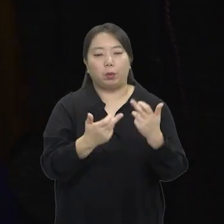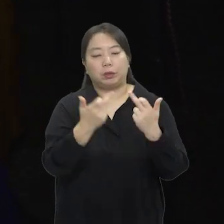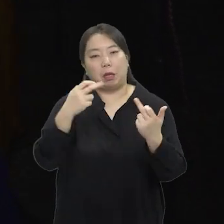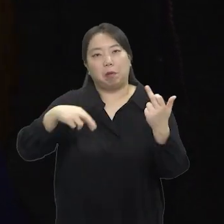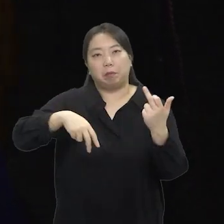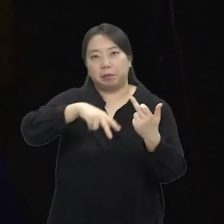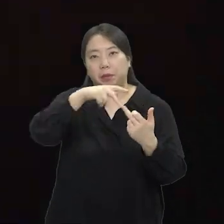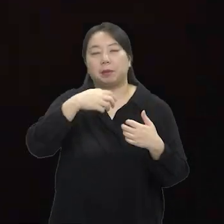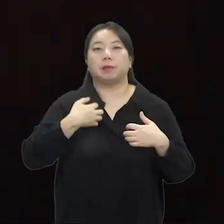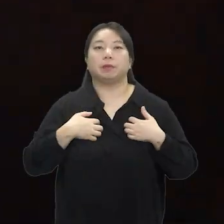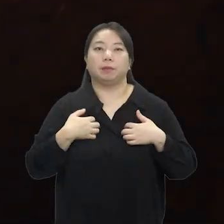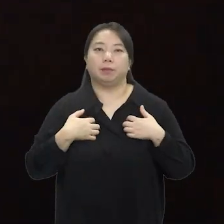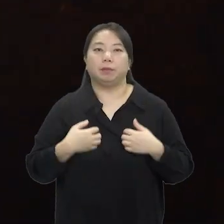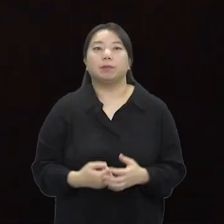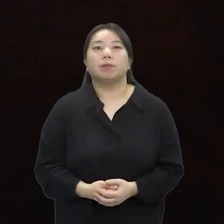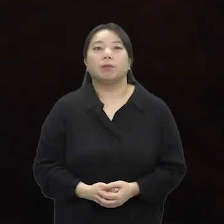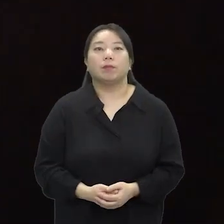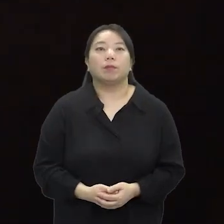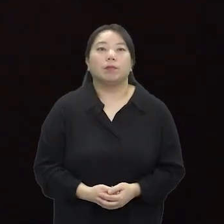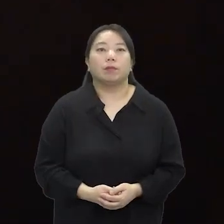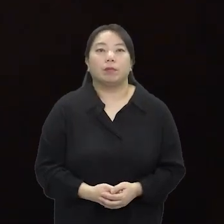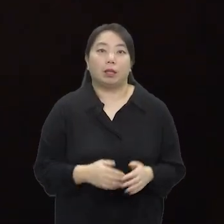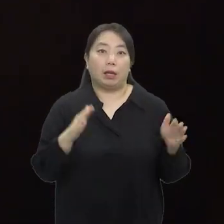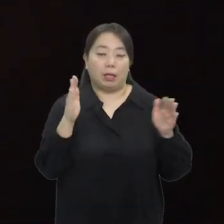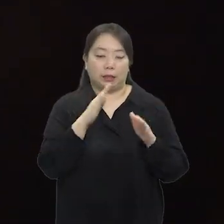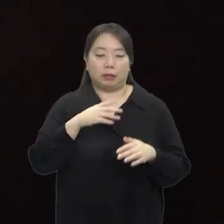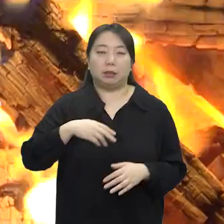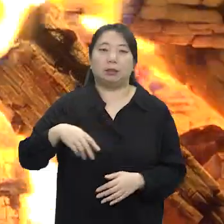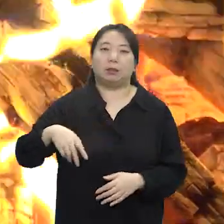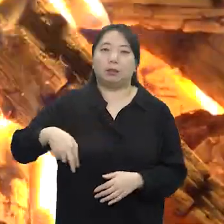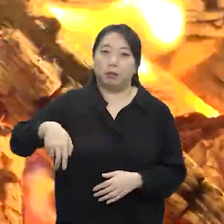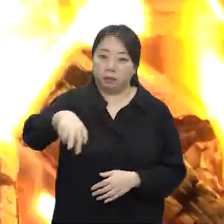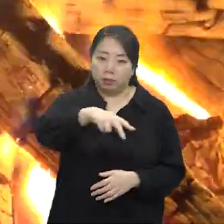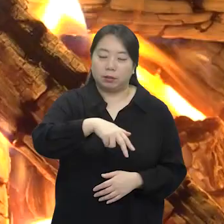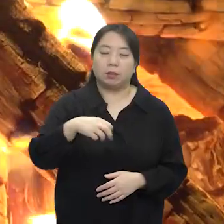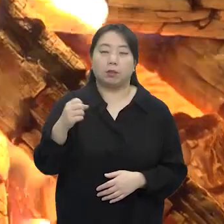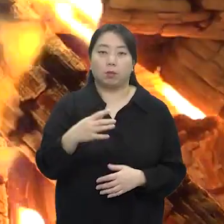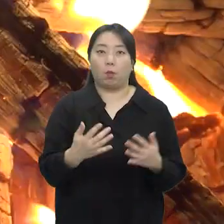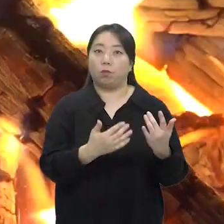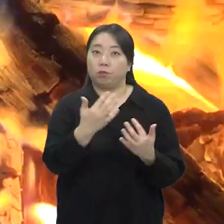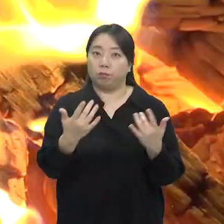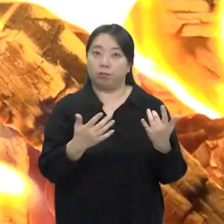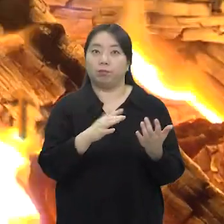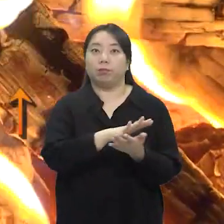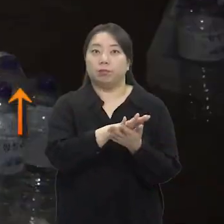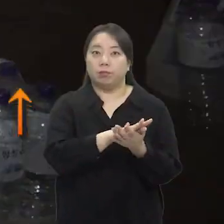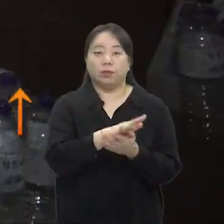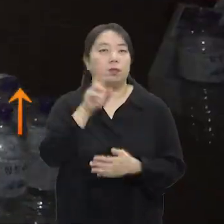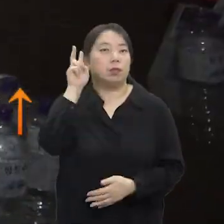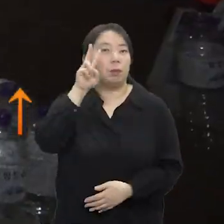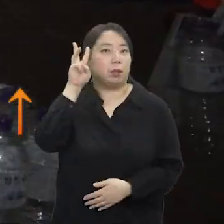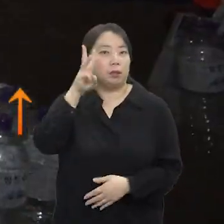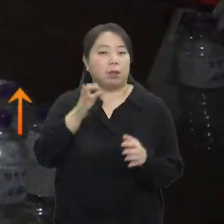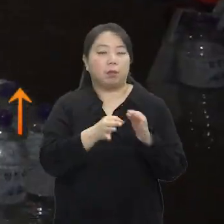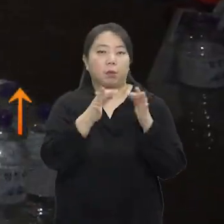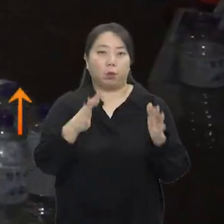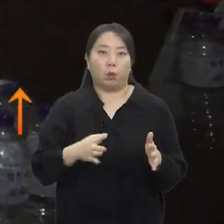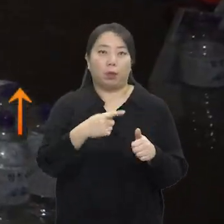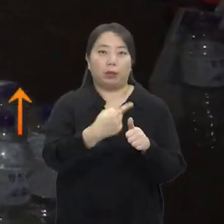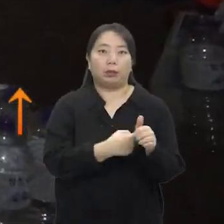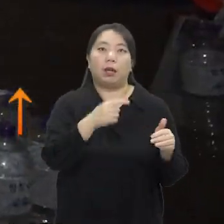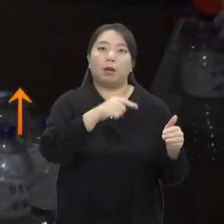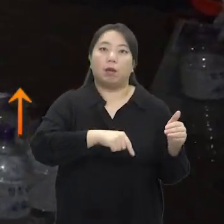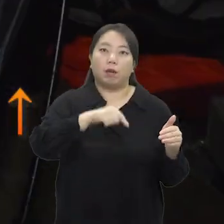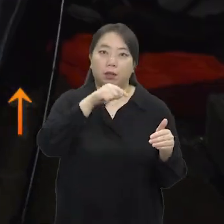정말 재밌었습니다. 학생들은 트레킹, 캠프파이어 등을 진행하며 2박 3일 동안 자연 속에서의